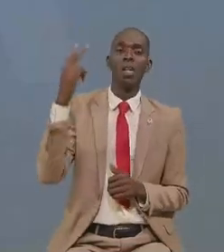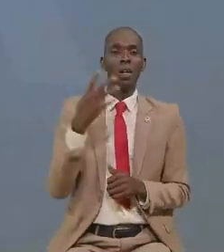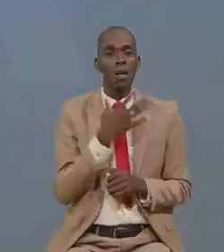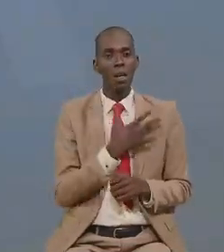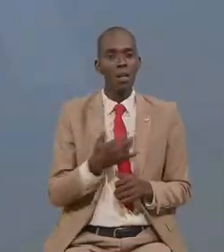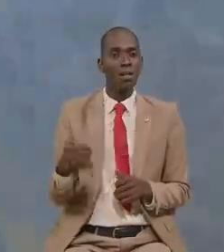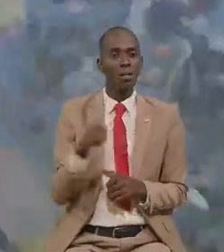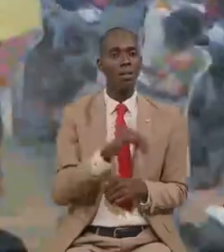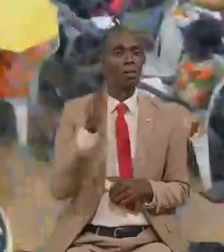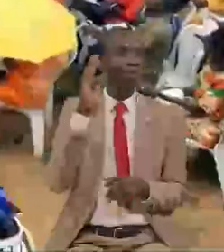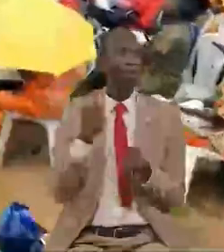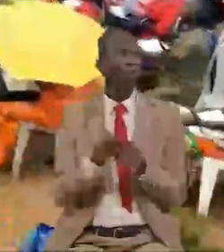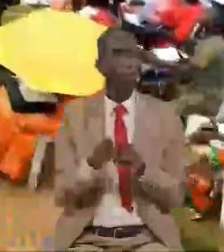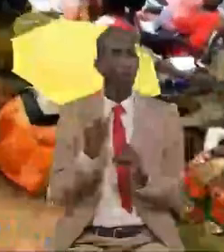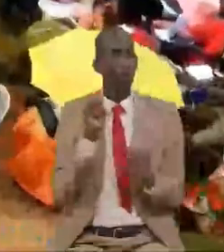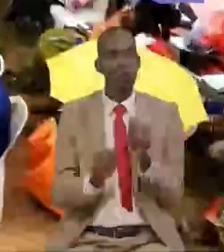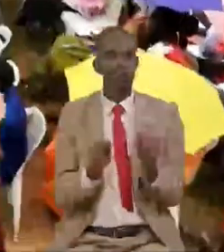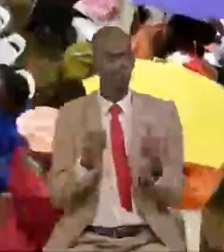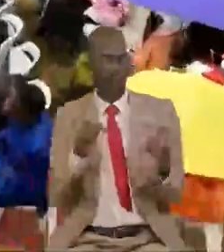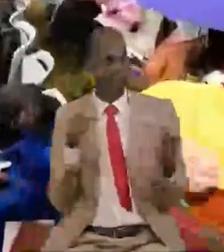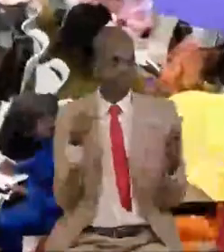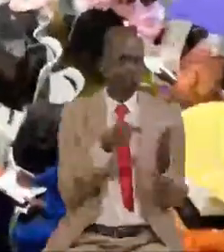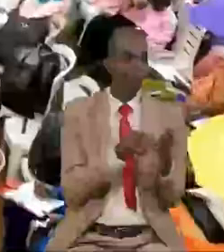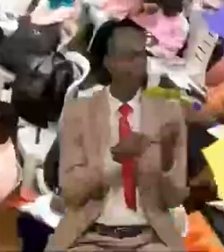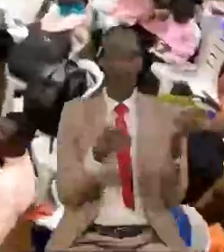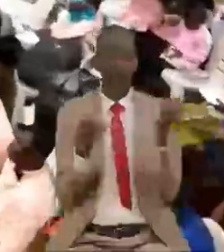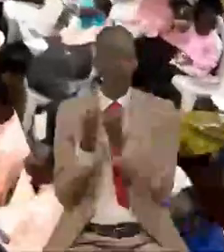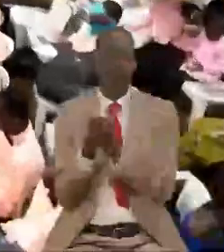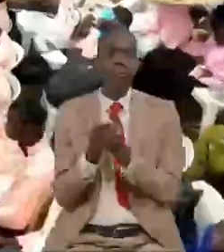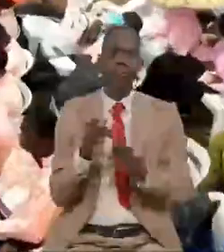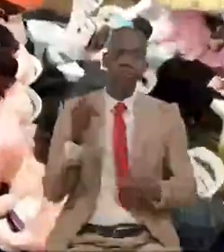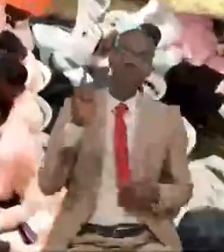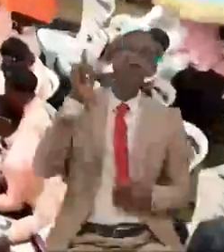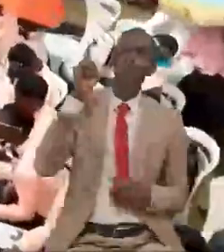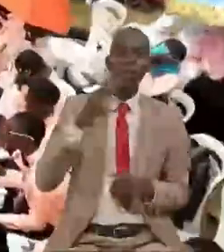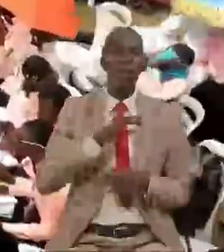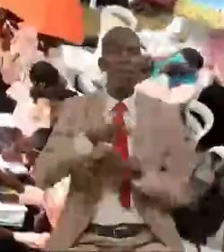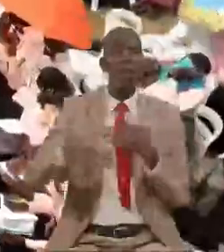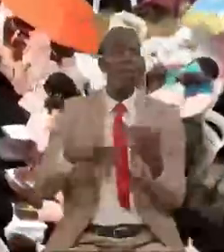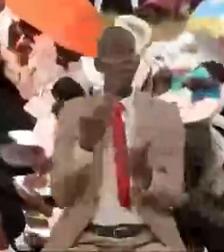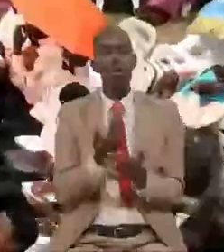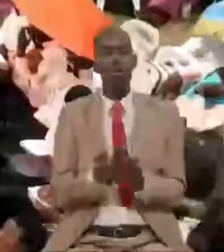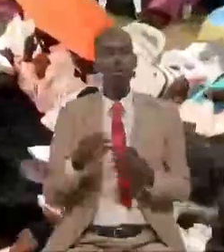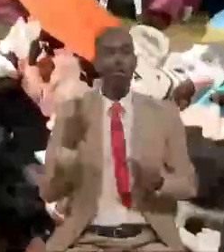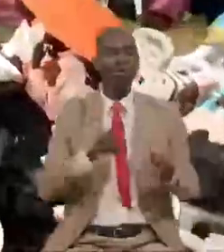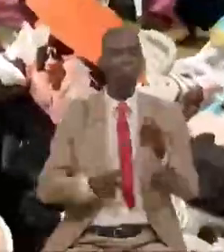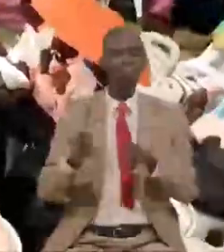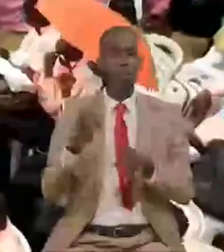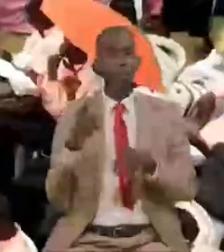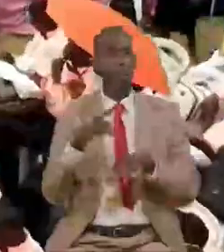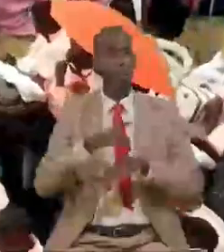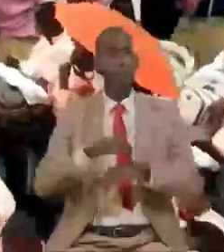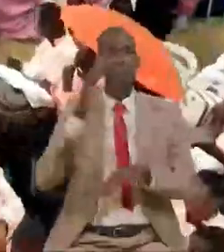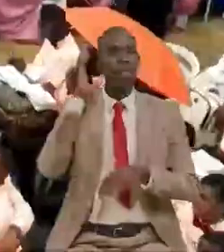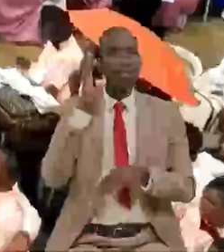percé, et toutes les tribus de la terre se lamenteront à cause